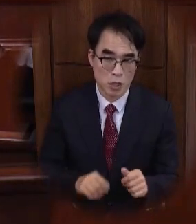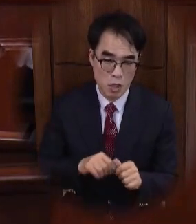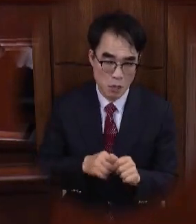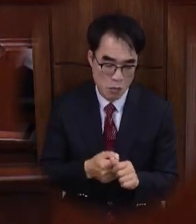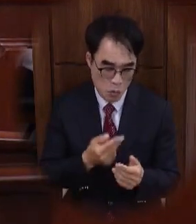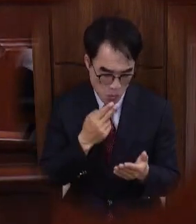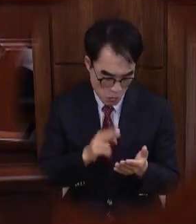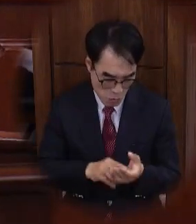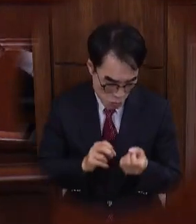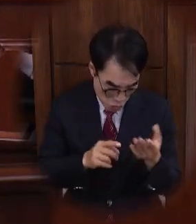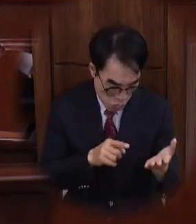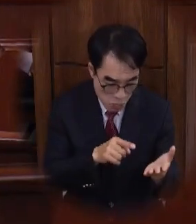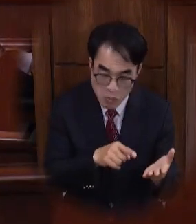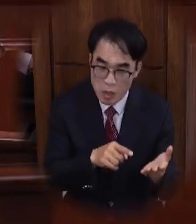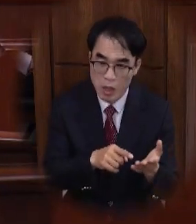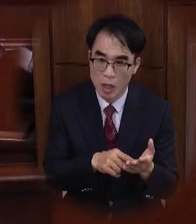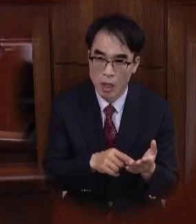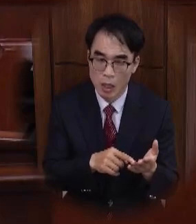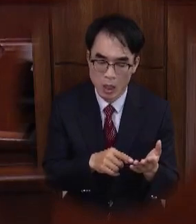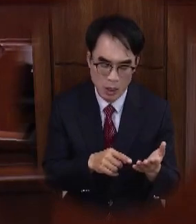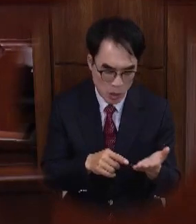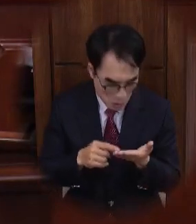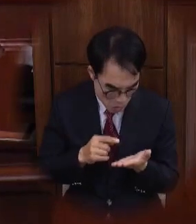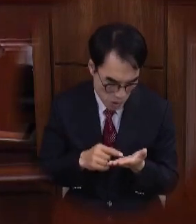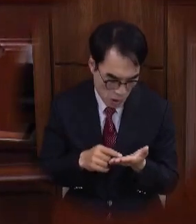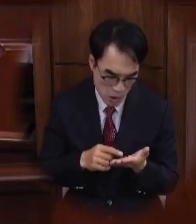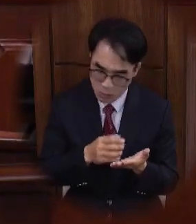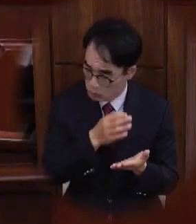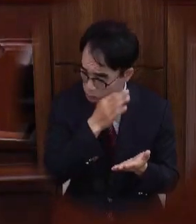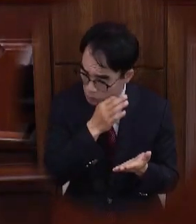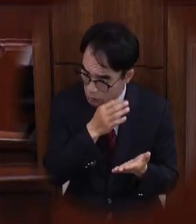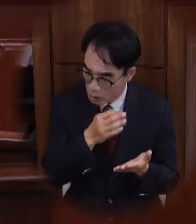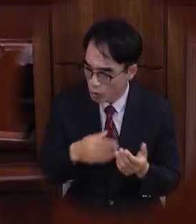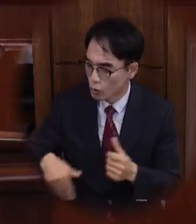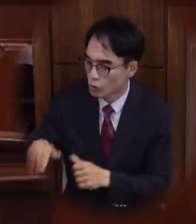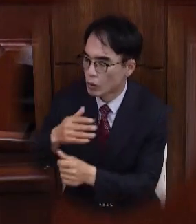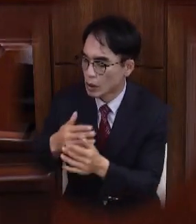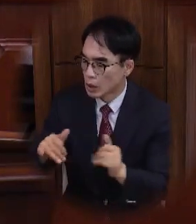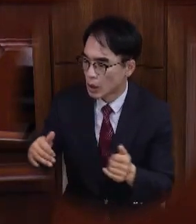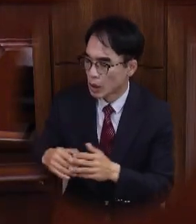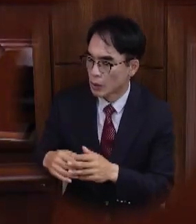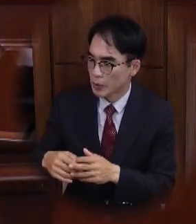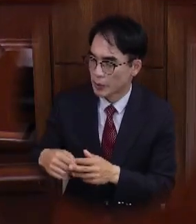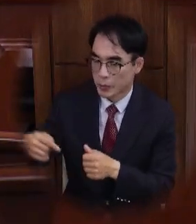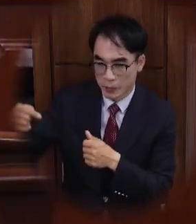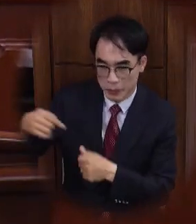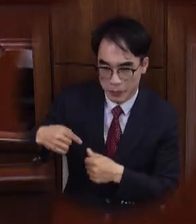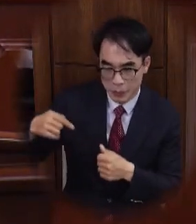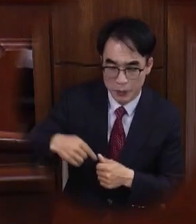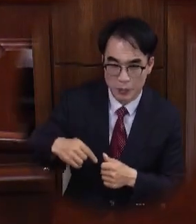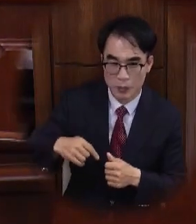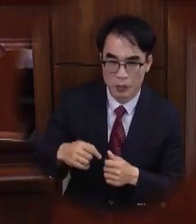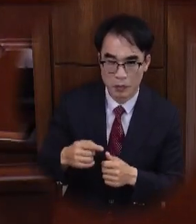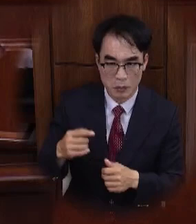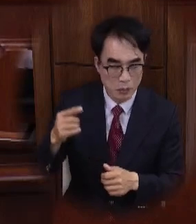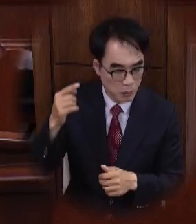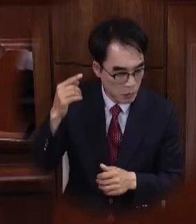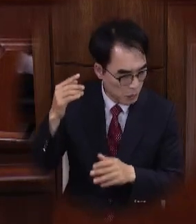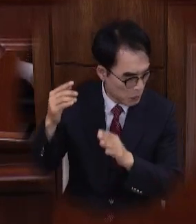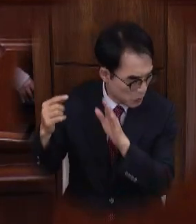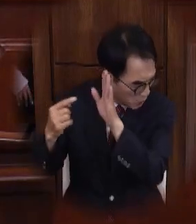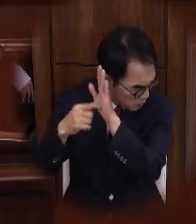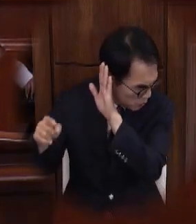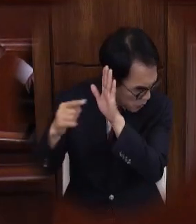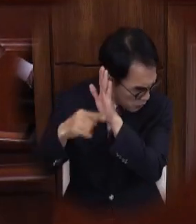해보던 것이 정말 부끄러운 것이었을까요 주위 사람들의 지적과 권유에도 길을 닫아버리고 어떻게든